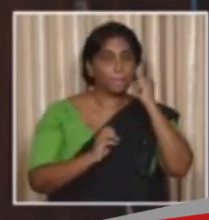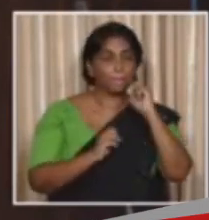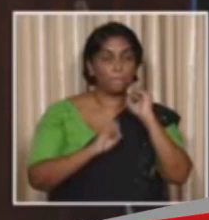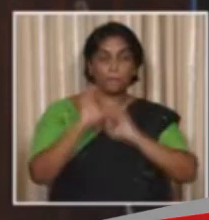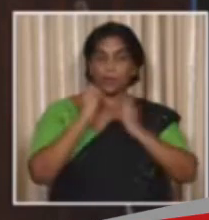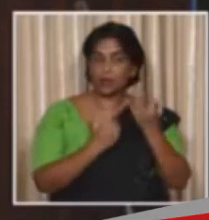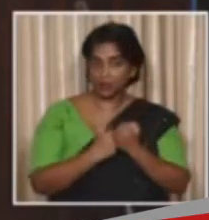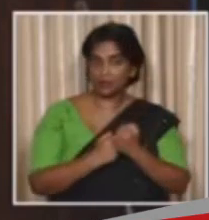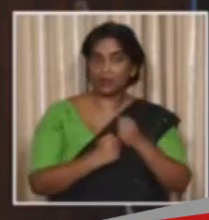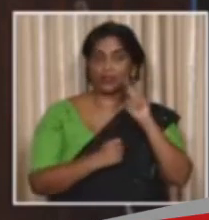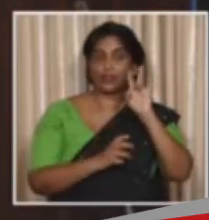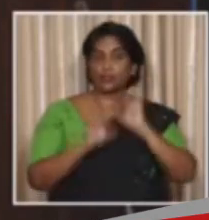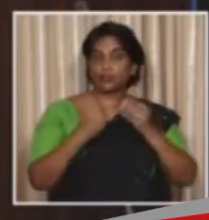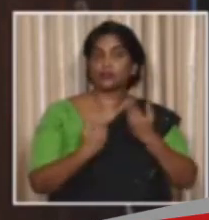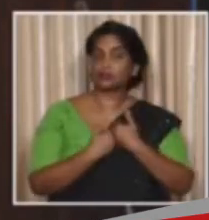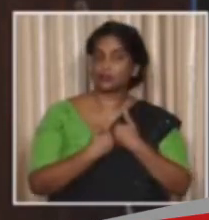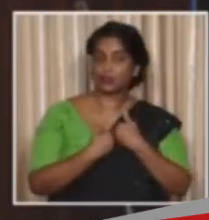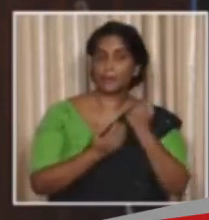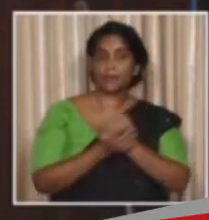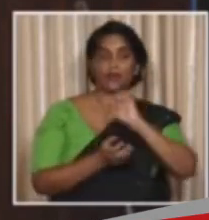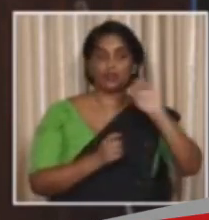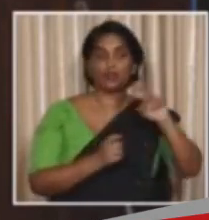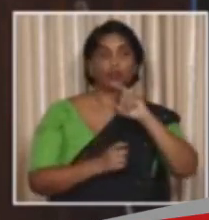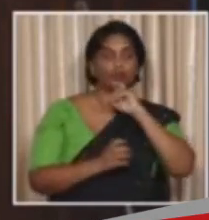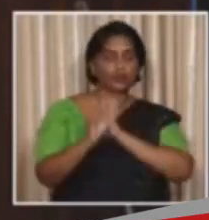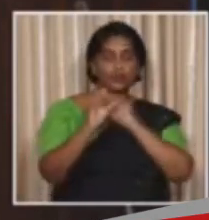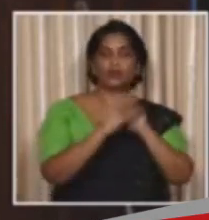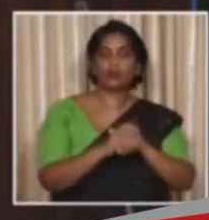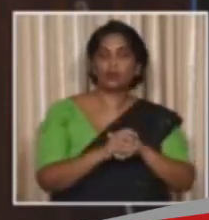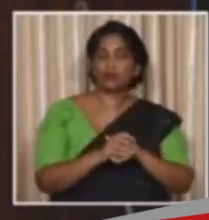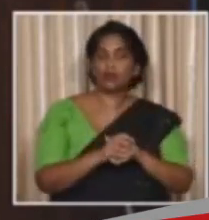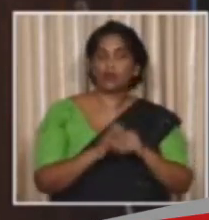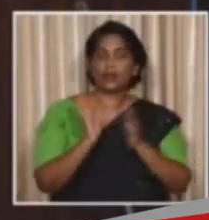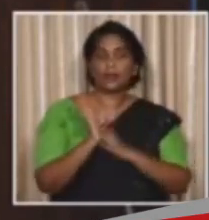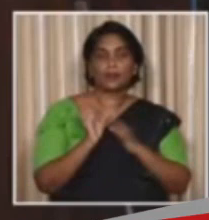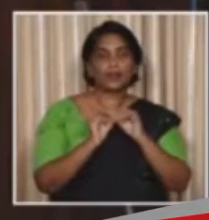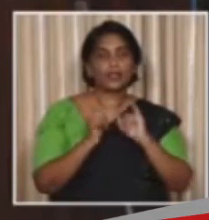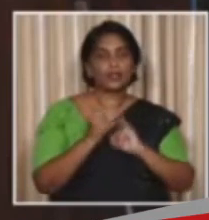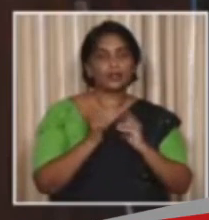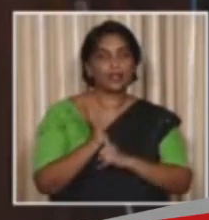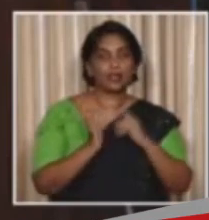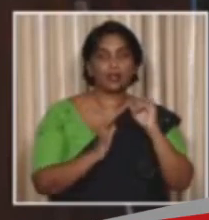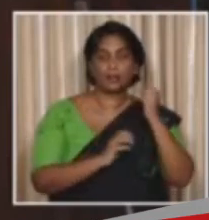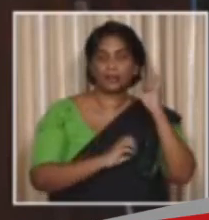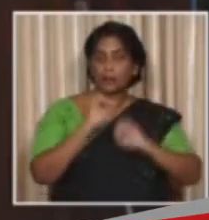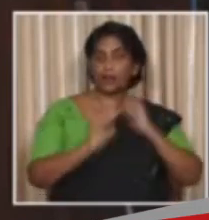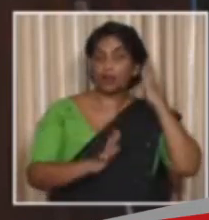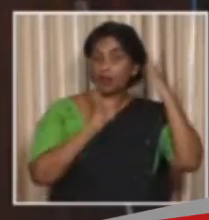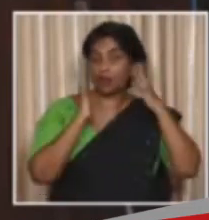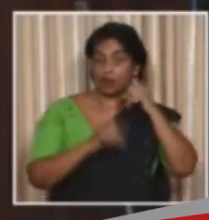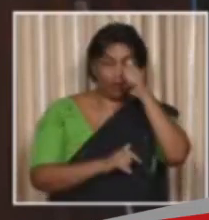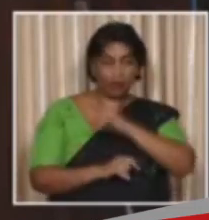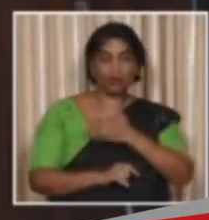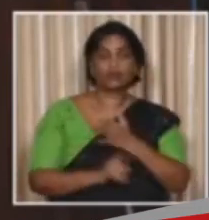MBSL එකට 150 ගන්න කිව්වම 125ක් Tamange ගිනුමට දාගෙන උසාවි ගිහිල්ලා අන්තිමට MBSL එකට 150